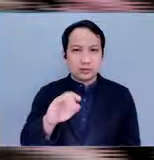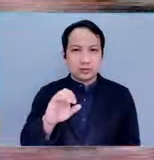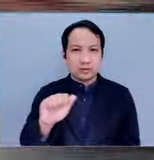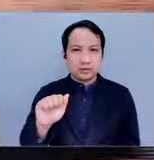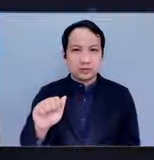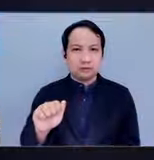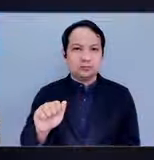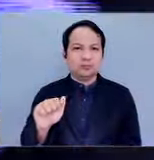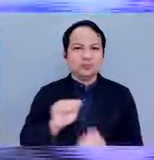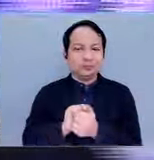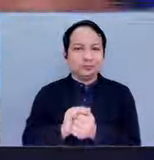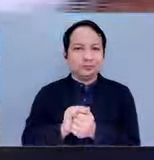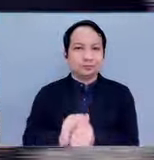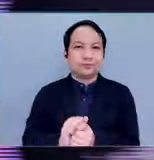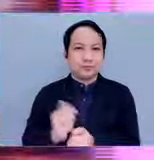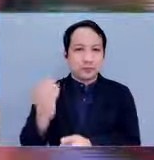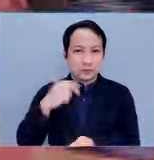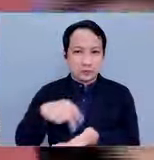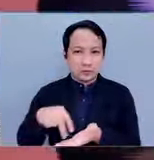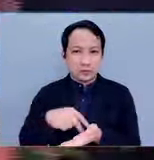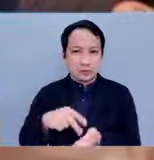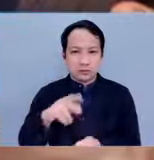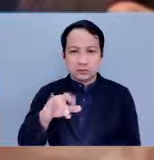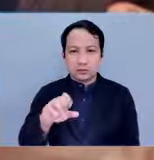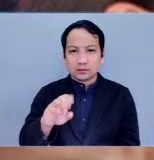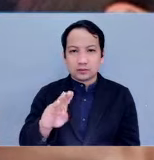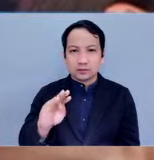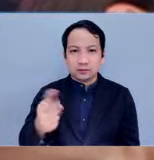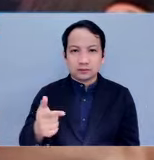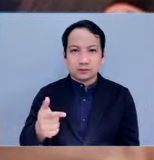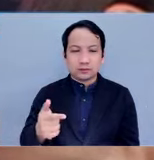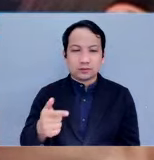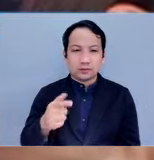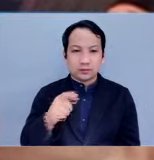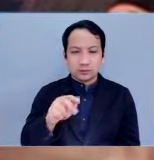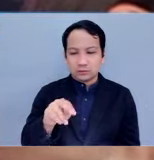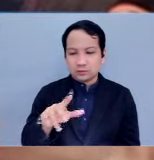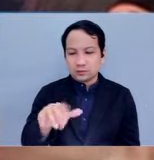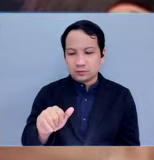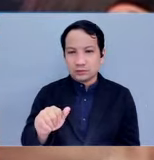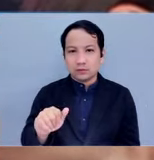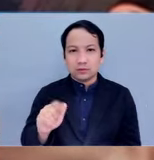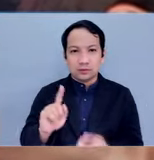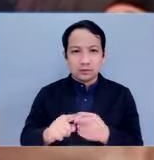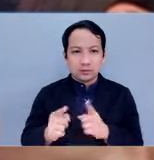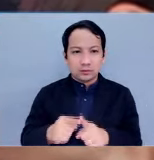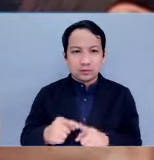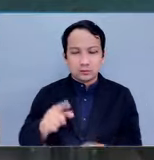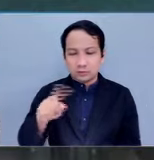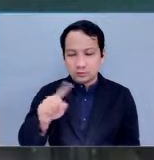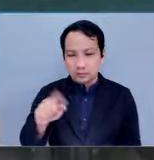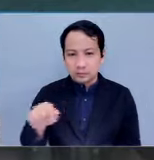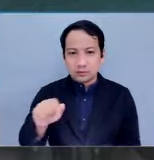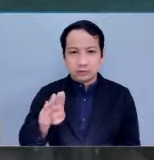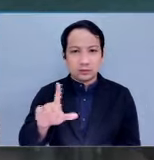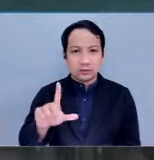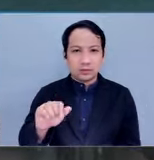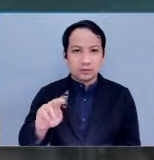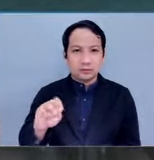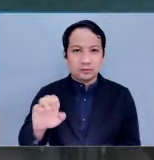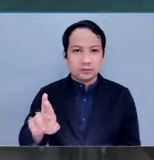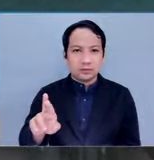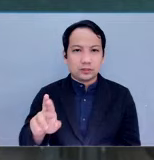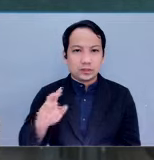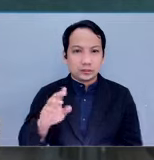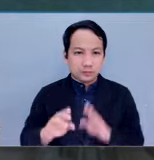sa Zoomers ang dancer na si Crystal Ball na gumaganap bilang Tanya. Best friend niya dito si Zabel Lambert as Beth, na